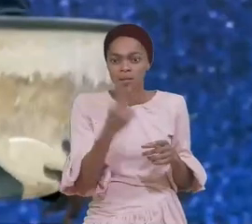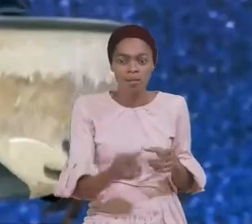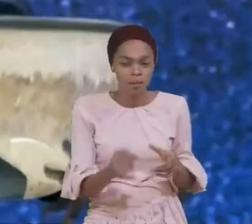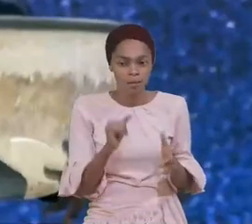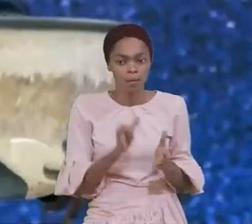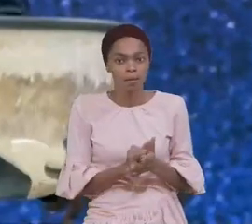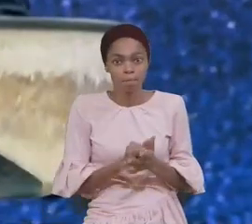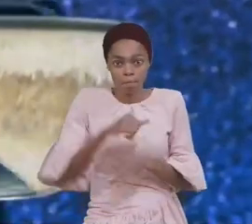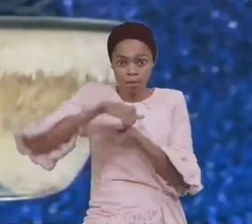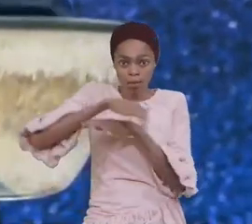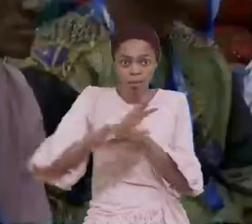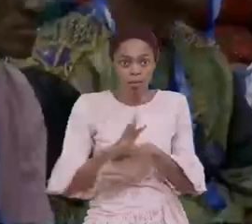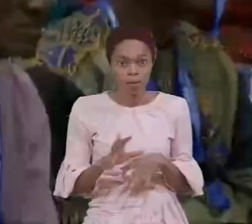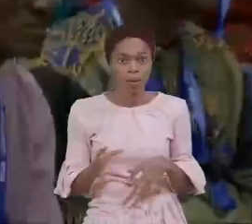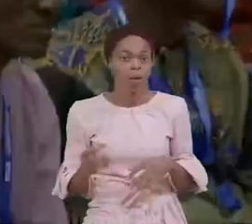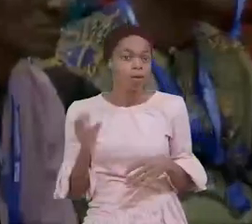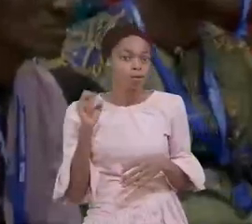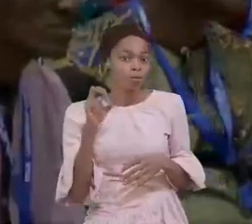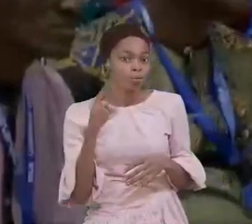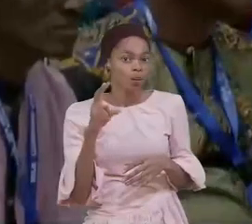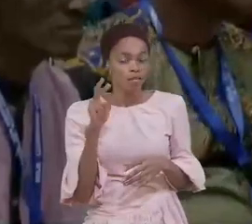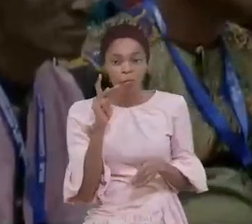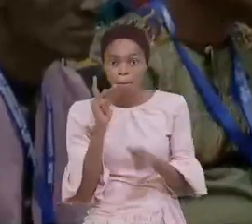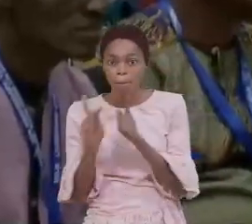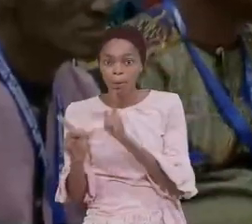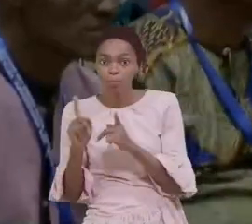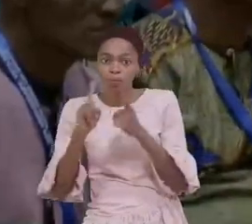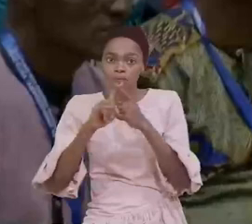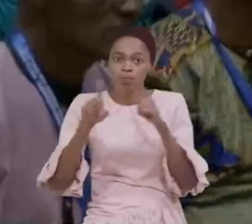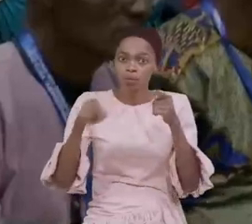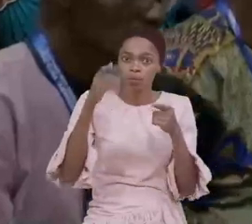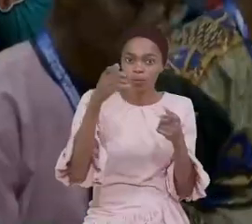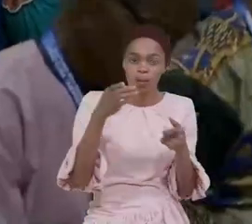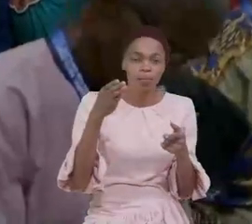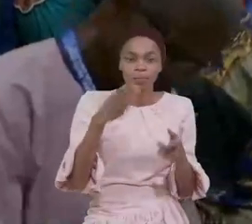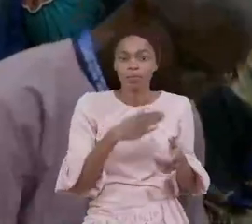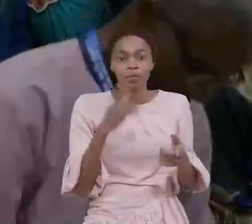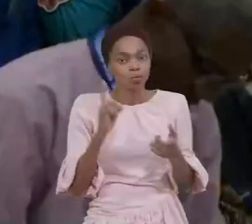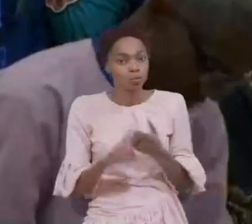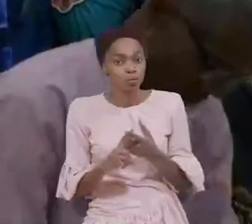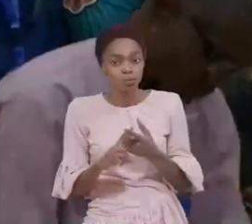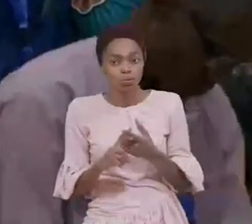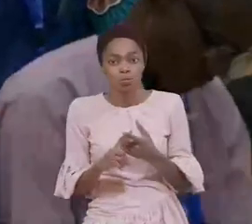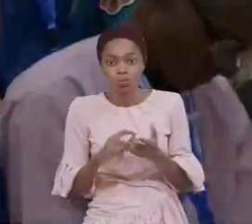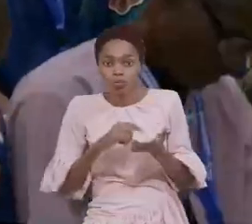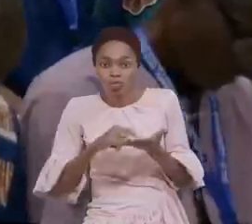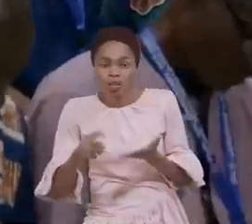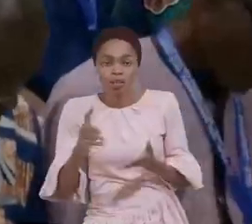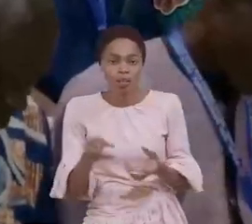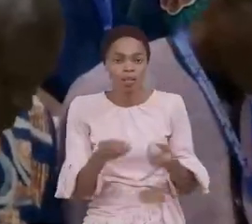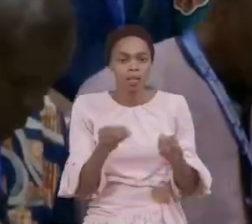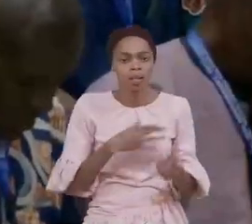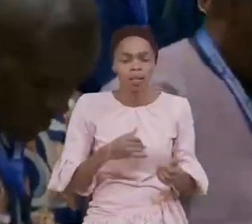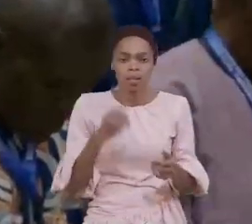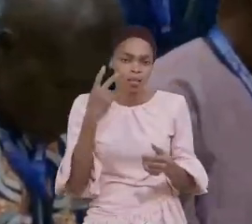envoyé les 12 espions, alors ils ont dit qu'ils ont vu des géants. Et les géants, alors comment seraient-ils en